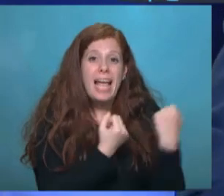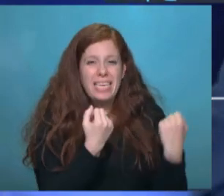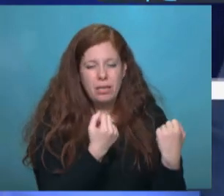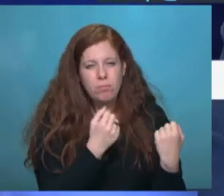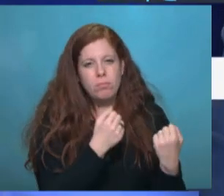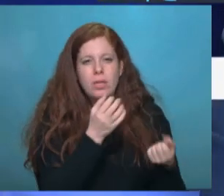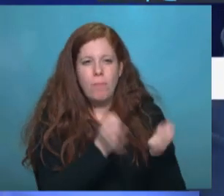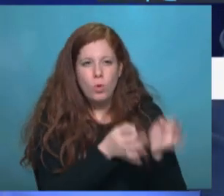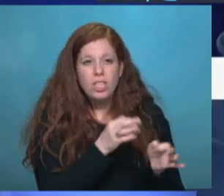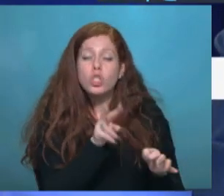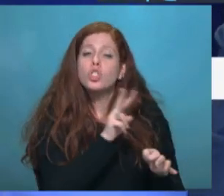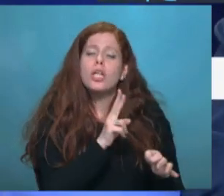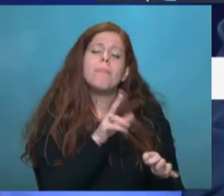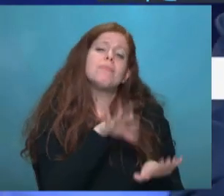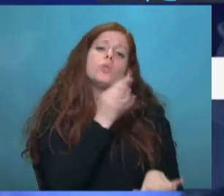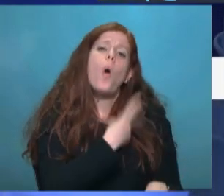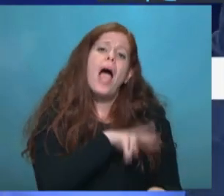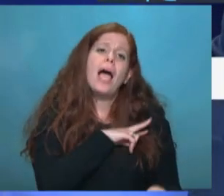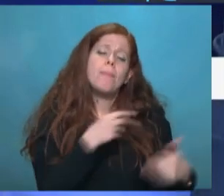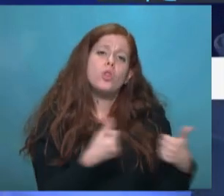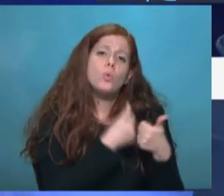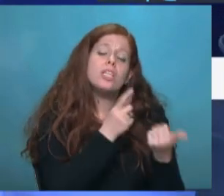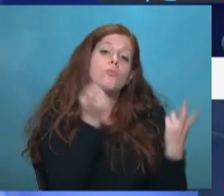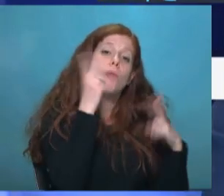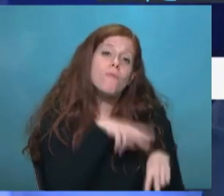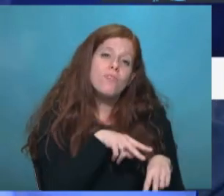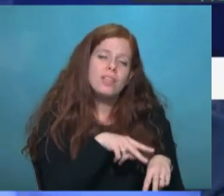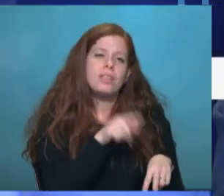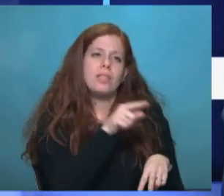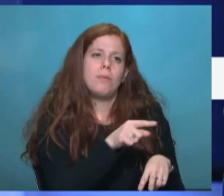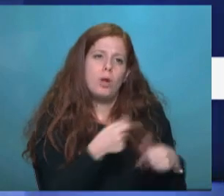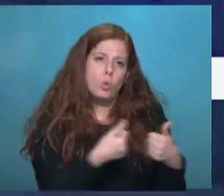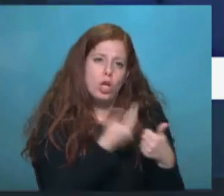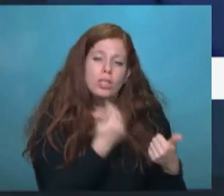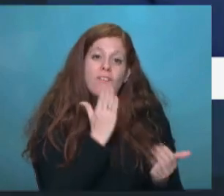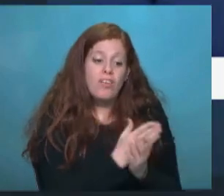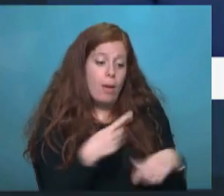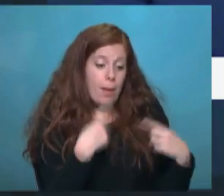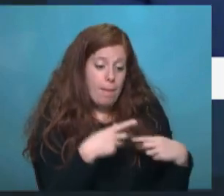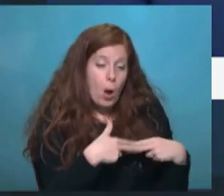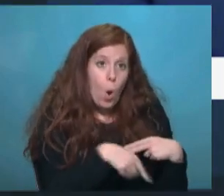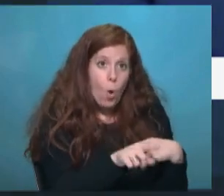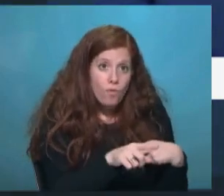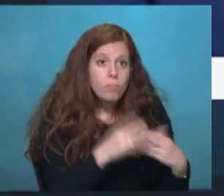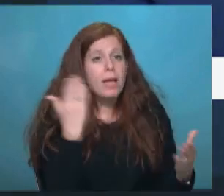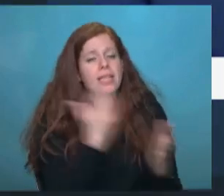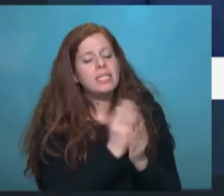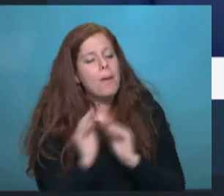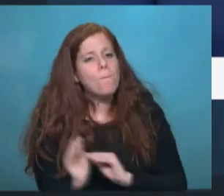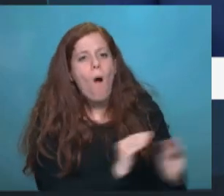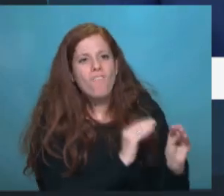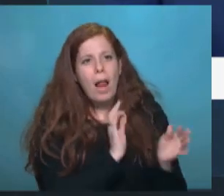שניהם נמצאו אחראים לתאונה, זה מה שעולה מהחקירה שהתקיימה במחוז שי, וכבר בימים הקרובים התיק הזה מועבר